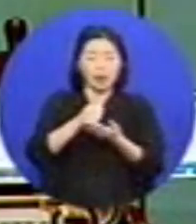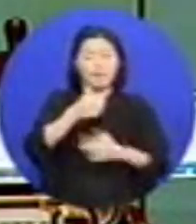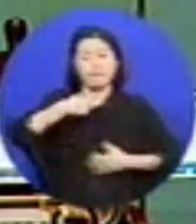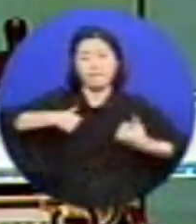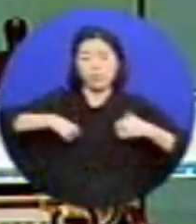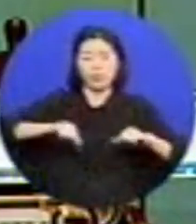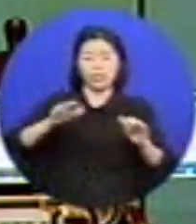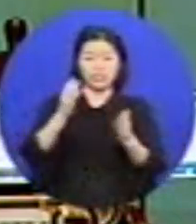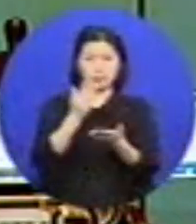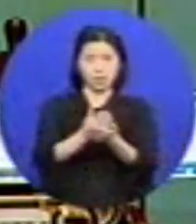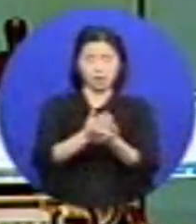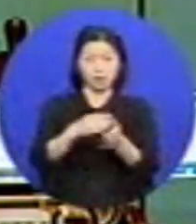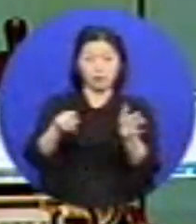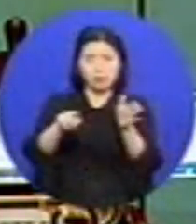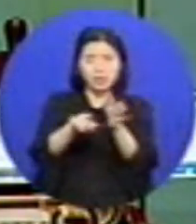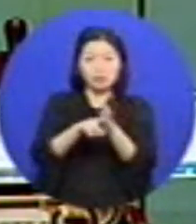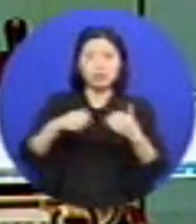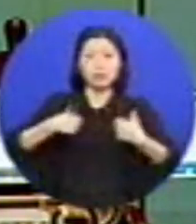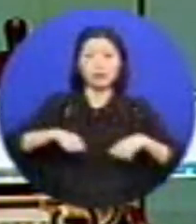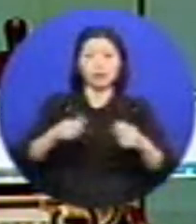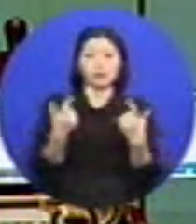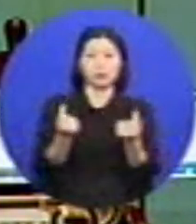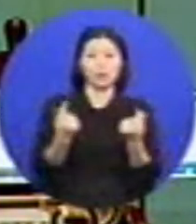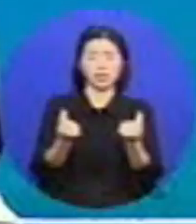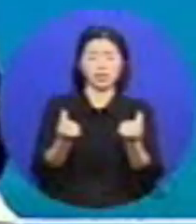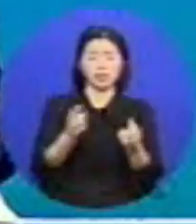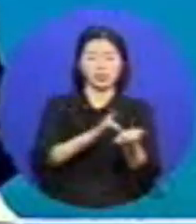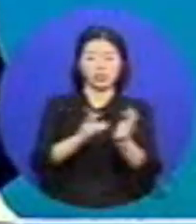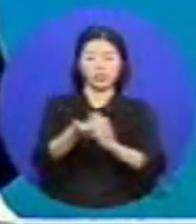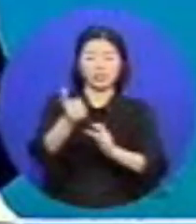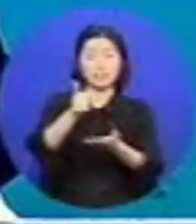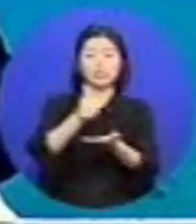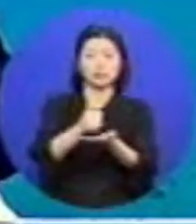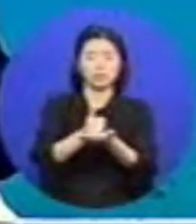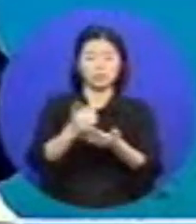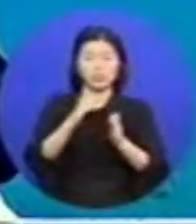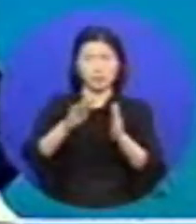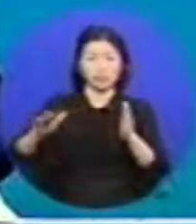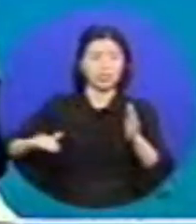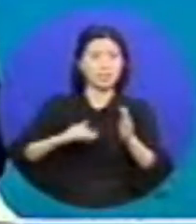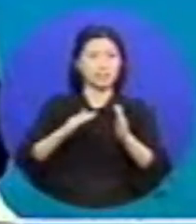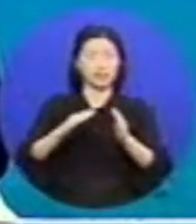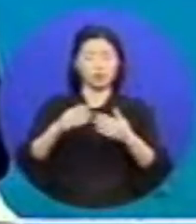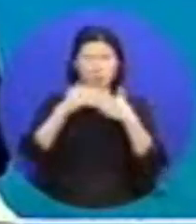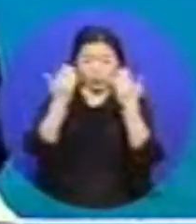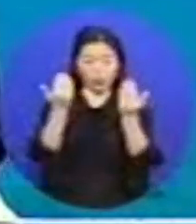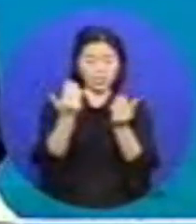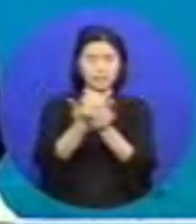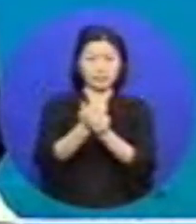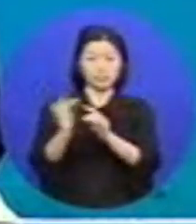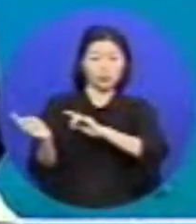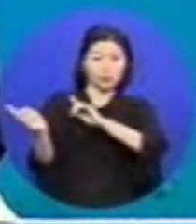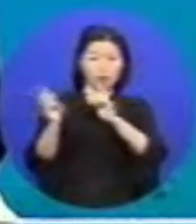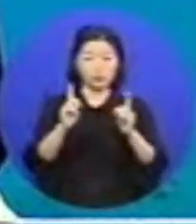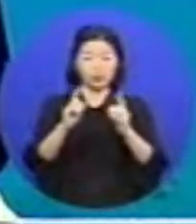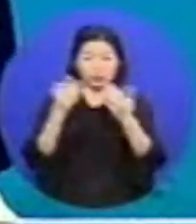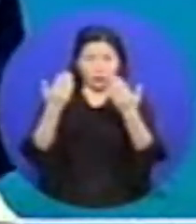믿음을 포기했다는 말과 같습니다. 예수님은 가정을 완전히 회복시켜 주실 수 있는